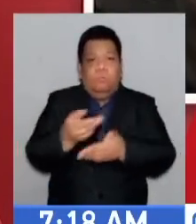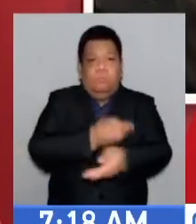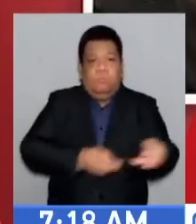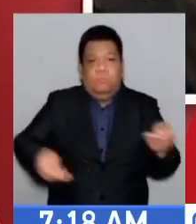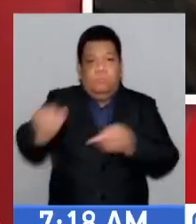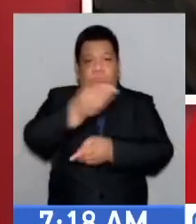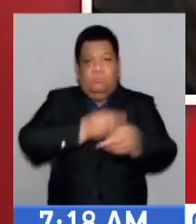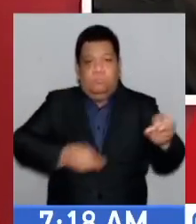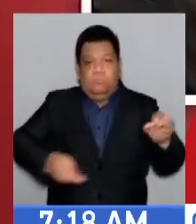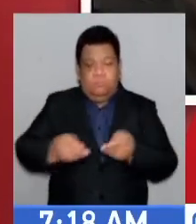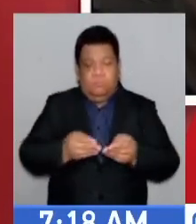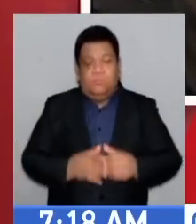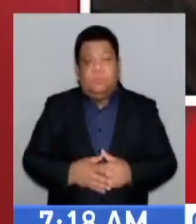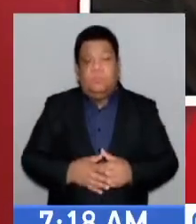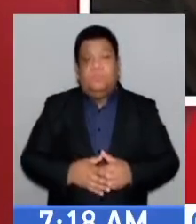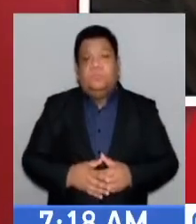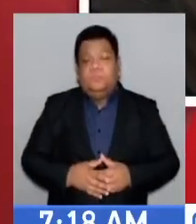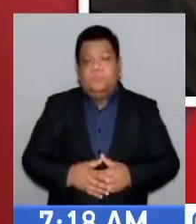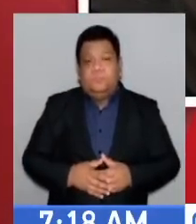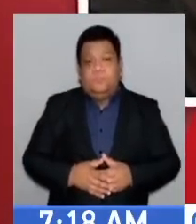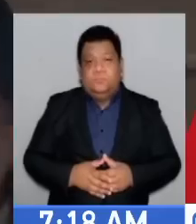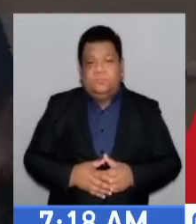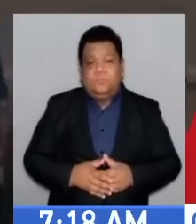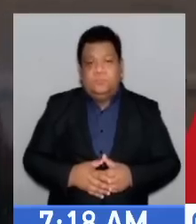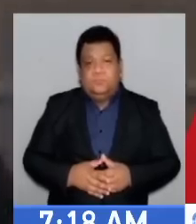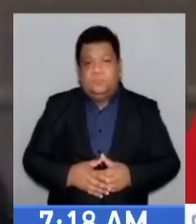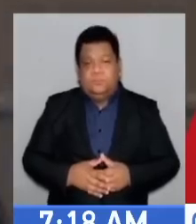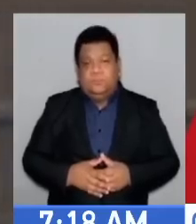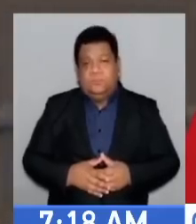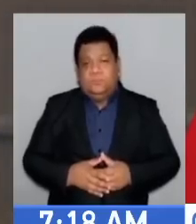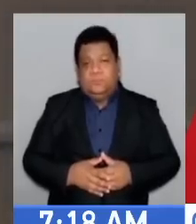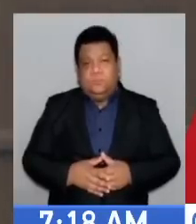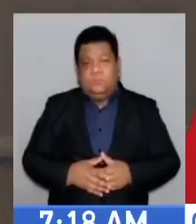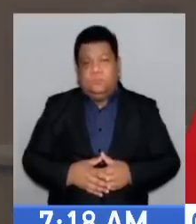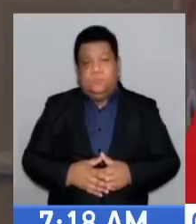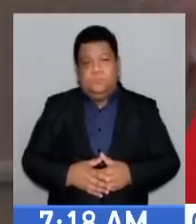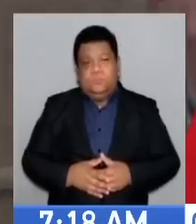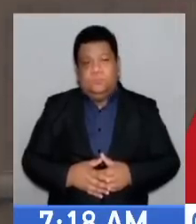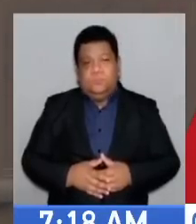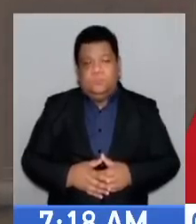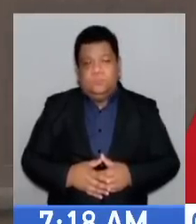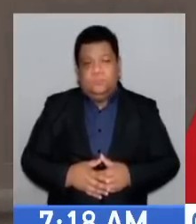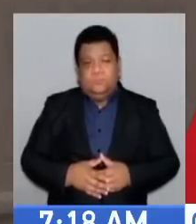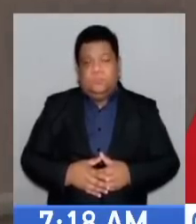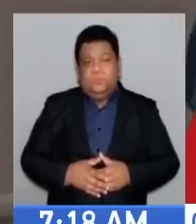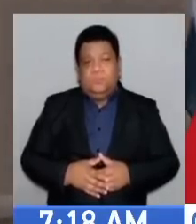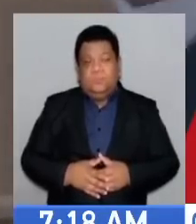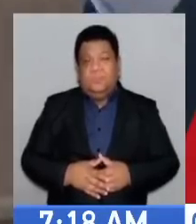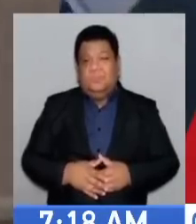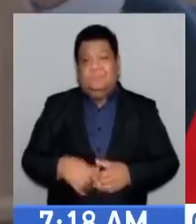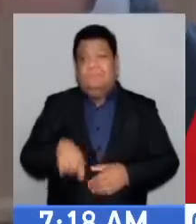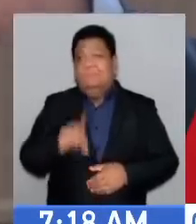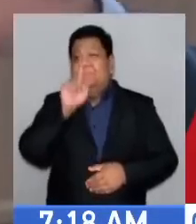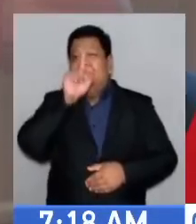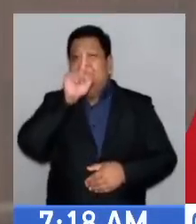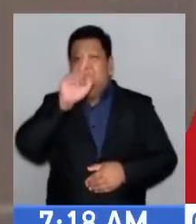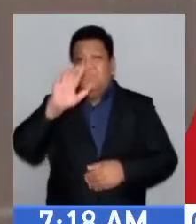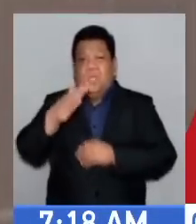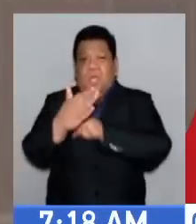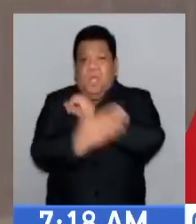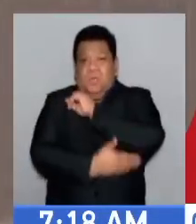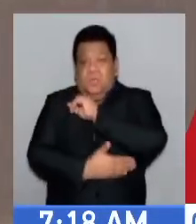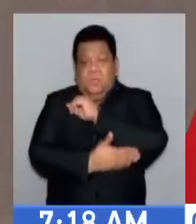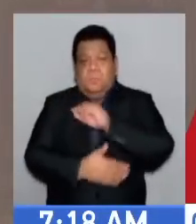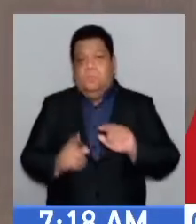produkto ng iba't ibang bansa sa mundo. Walang tinukoy na mga bansa ang Pangulo, pero isa sa